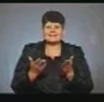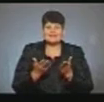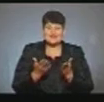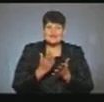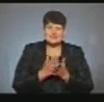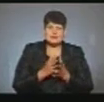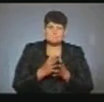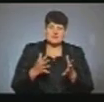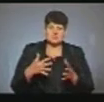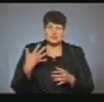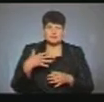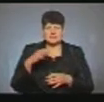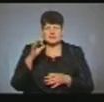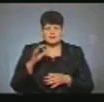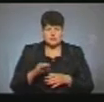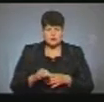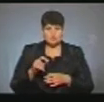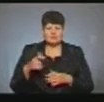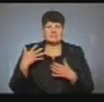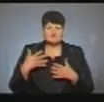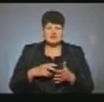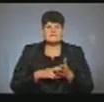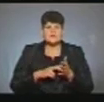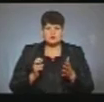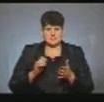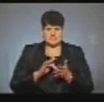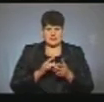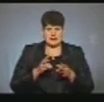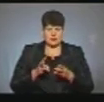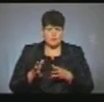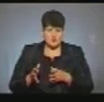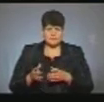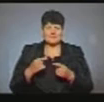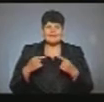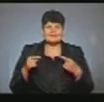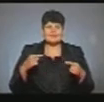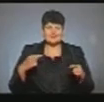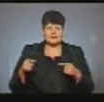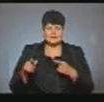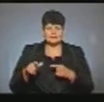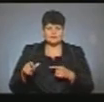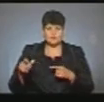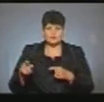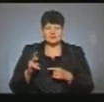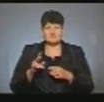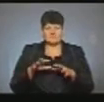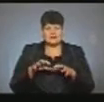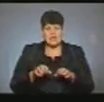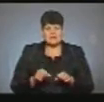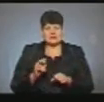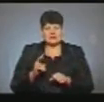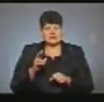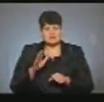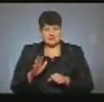понад 50% вже мешканців відключилися з центрального опалення, інші мешканці квартир, власники квартир або